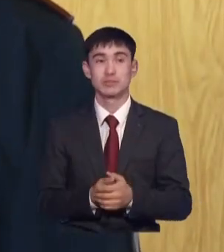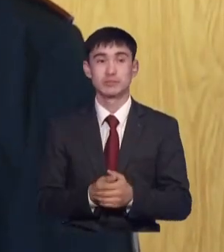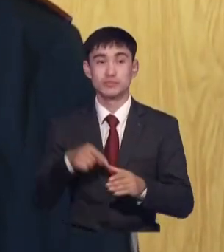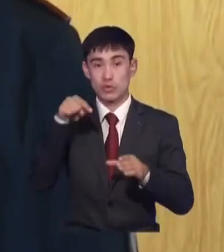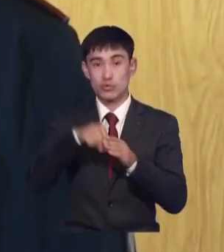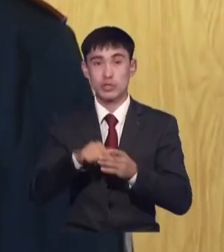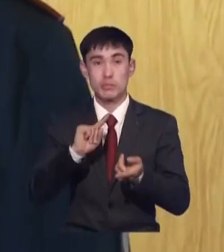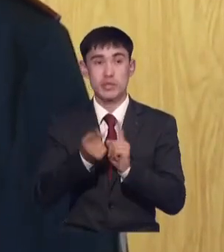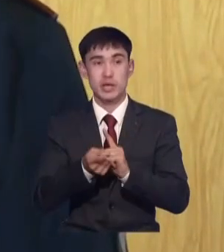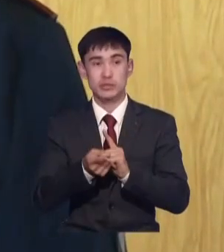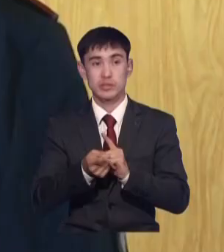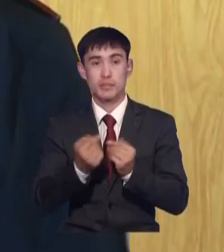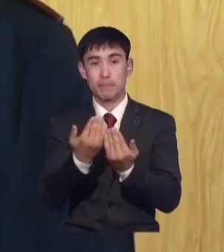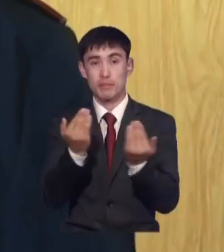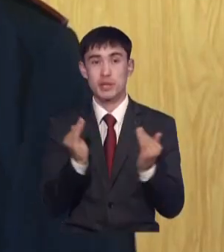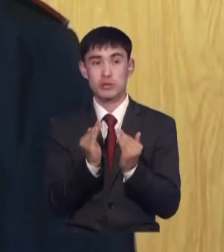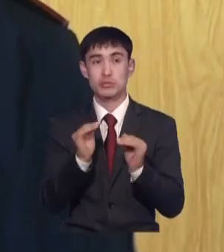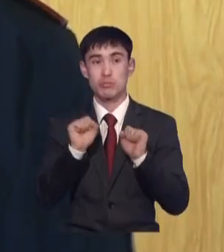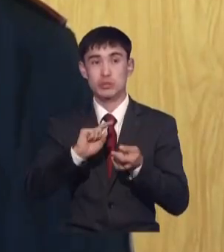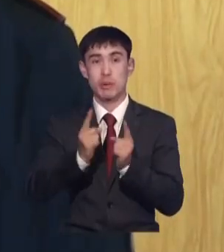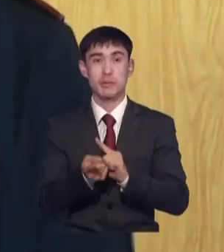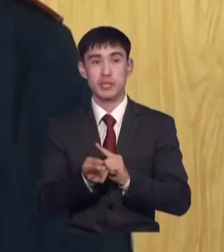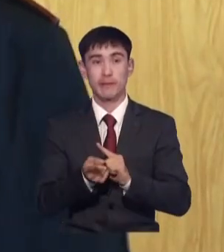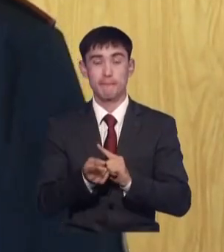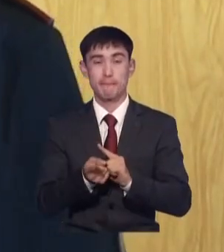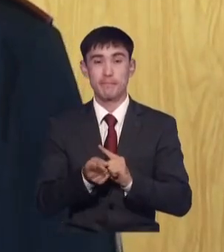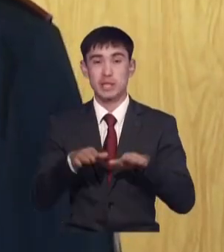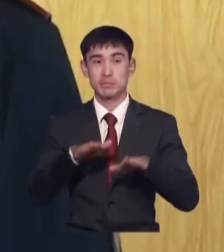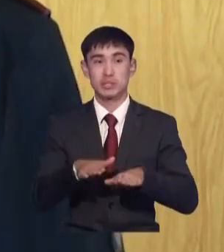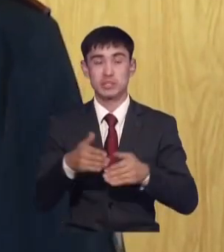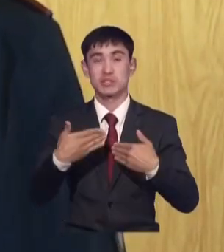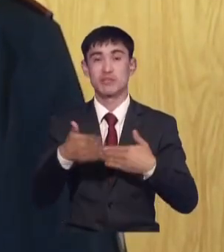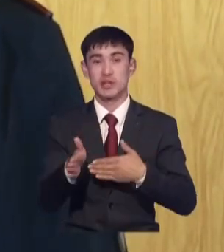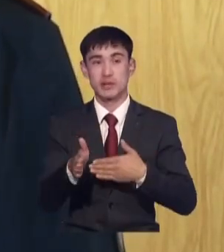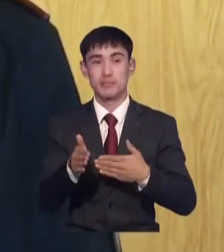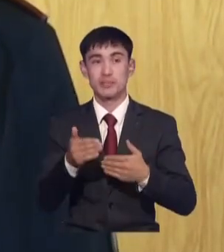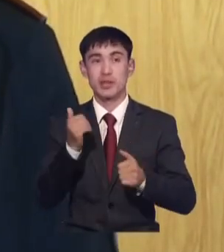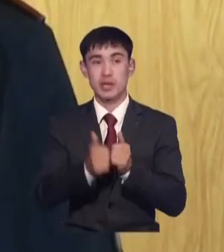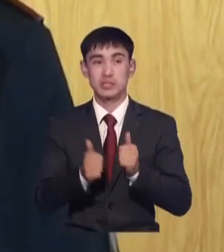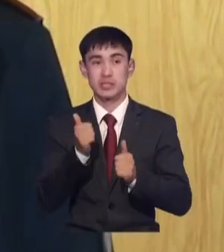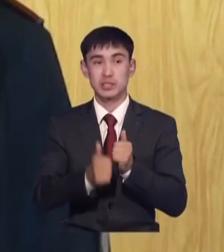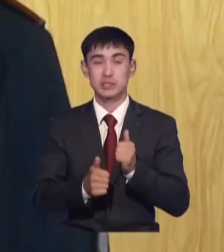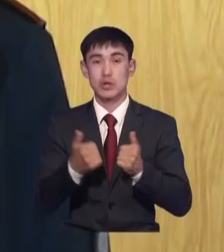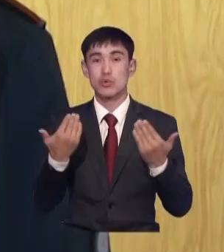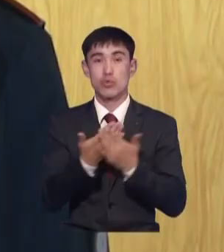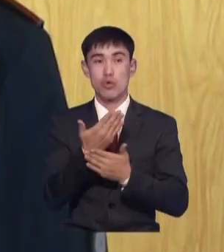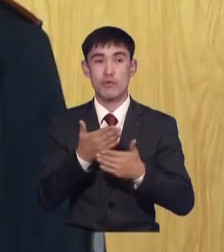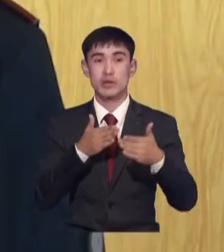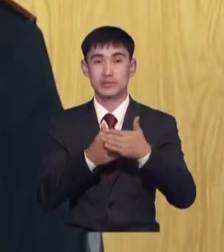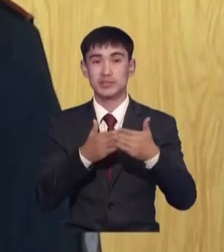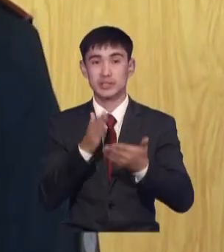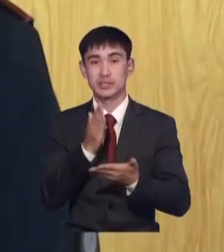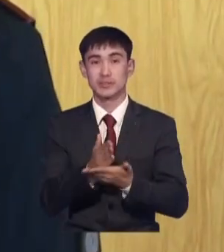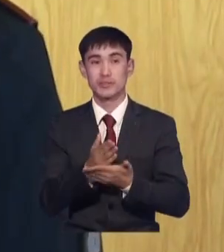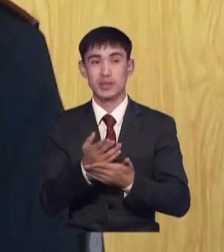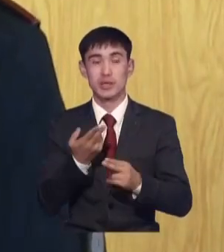Внутри меняются все перегородки, можно поменять перегородки, расположение дверей. И каждый раз новое расположение дверей.